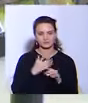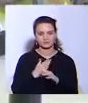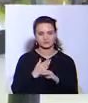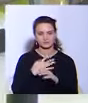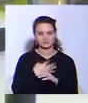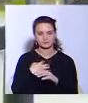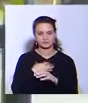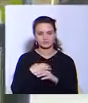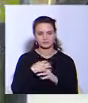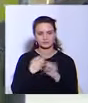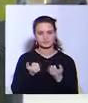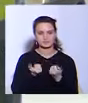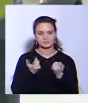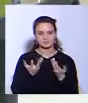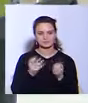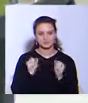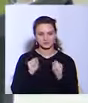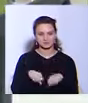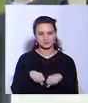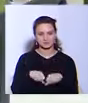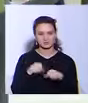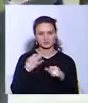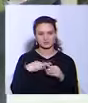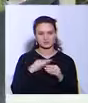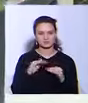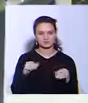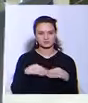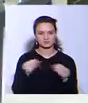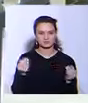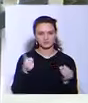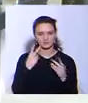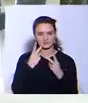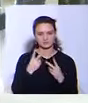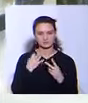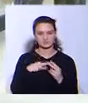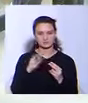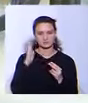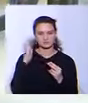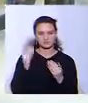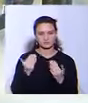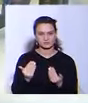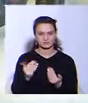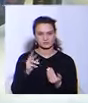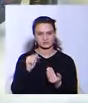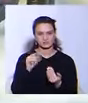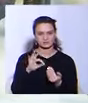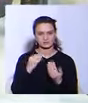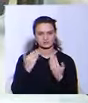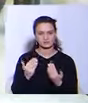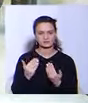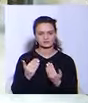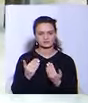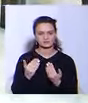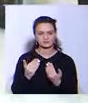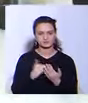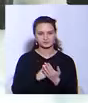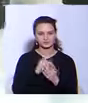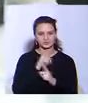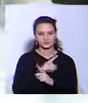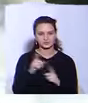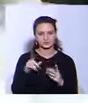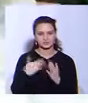მთავარი, რამდენი შეგვიძლია გავიღოთ შვილებისთვის და როგორ ხედავთ შვილების მომავალს. დათო, თქვენ